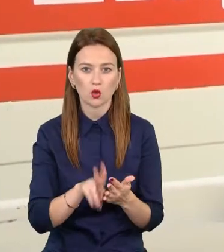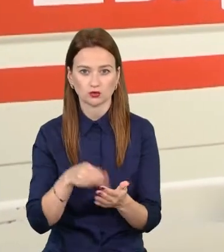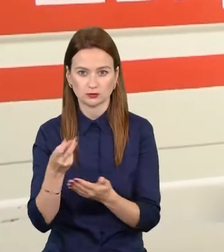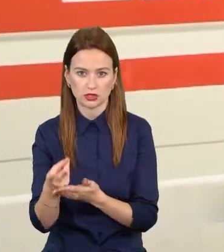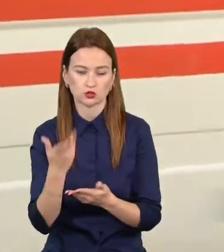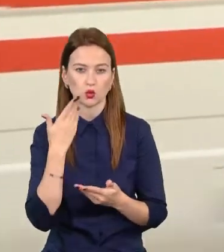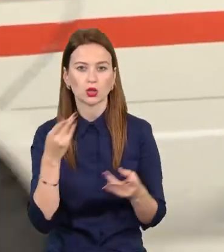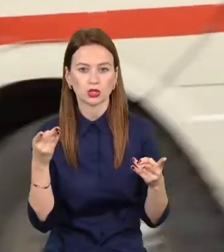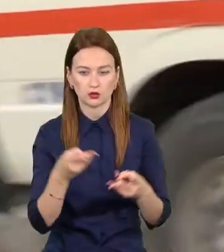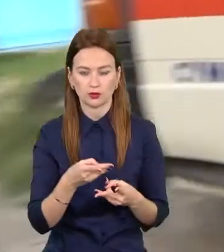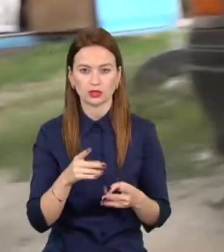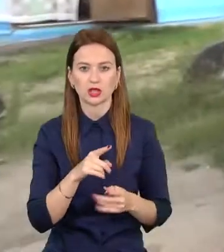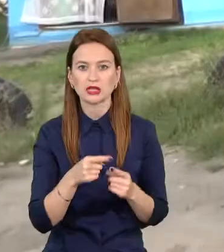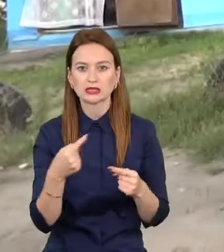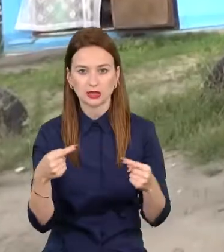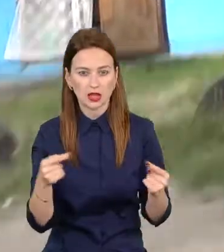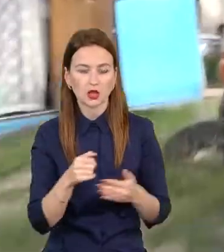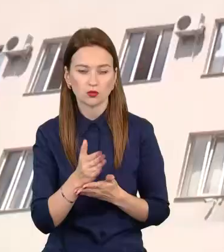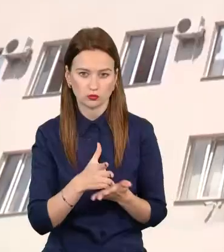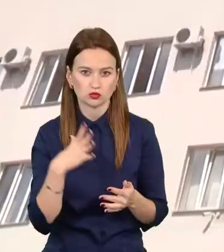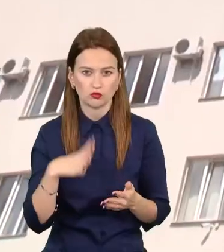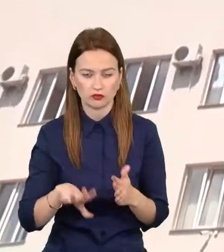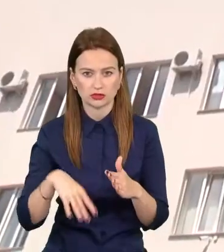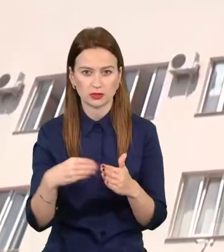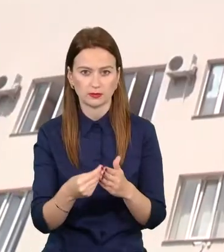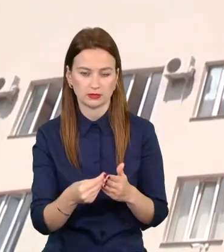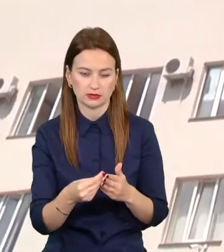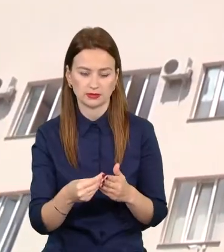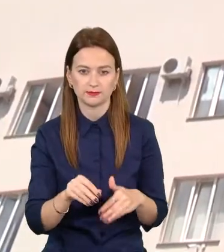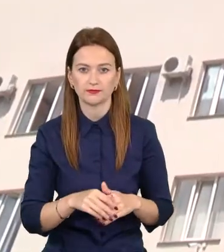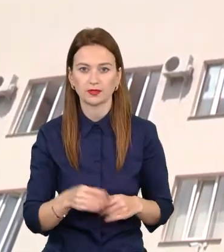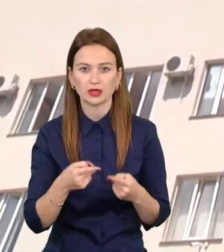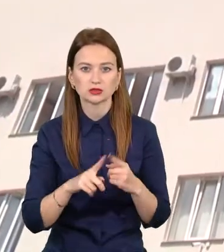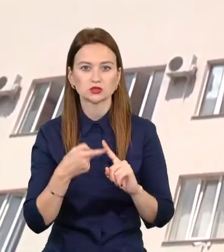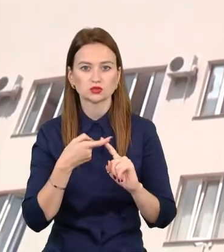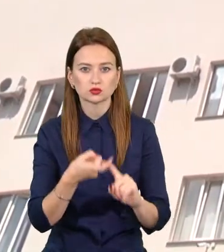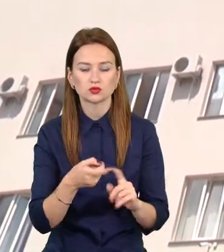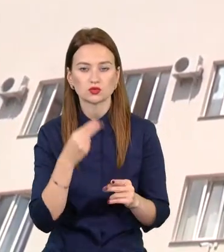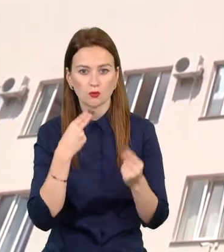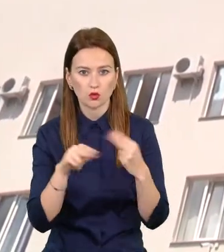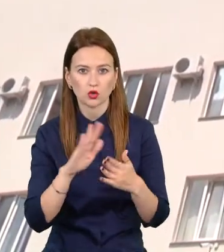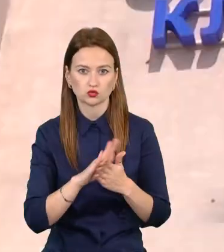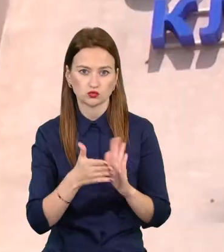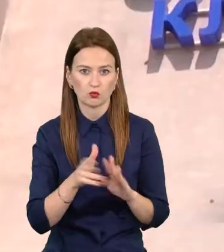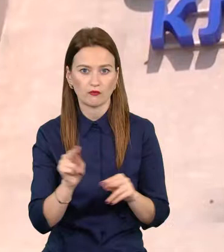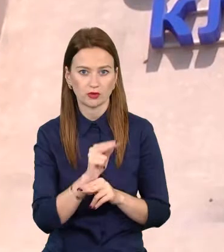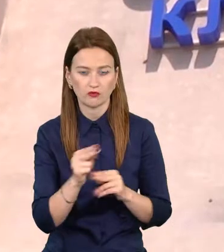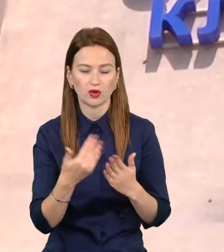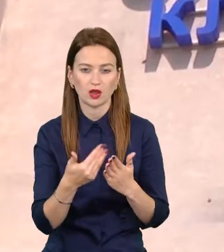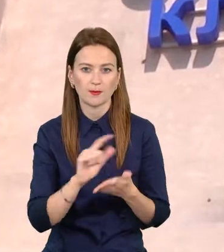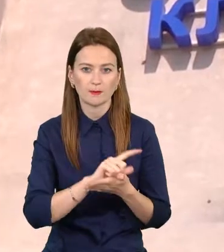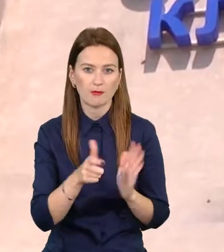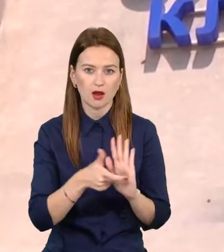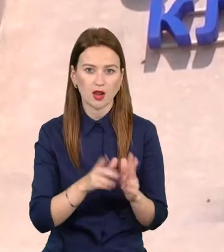вона необхідна. Проте за деякі послуги все ж доведеться платити власні кошти. Це стосується покращених умов лікування, наприклад, палата